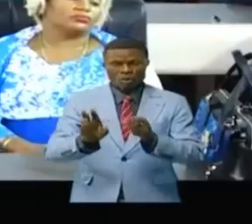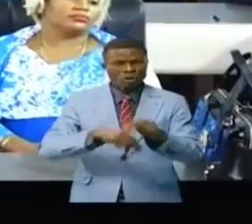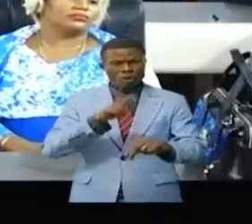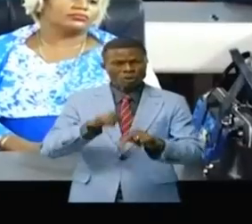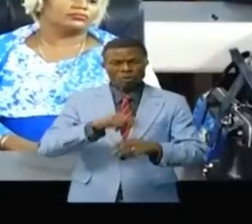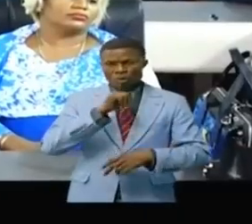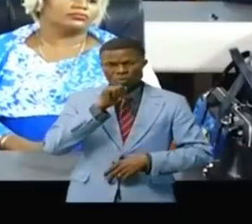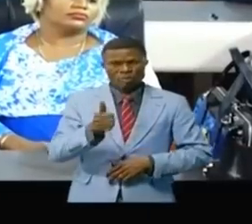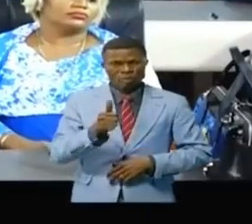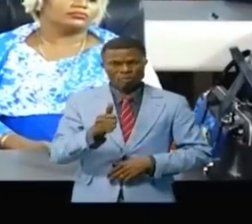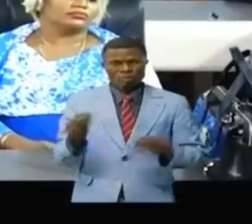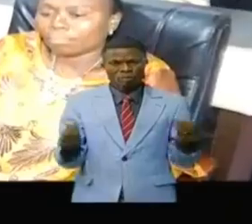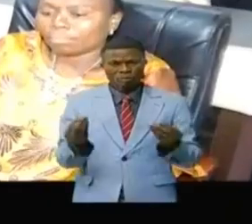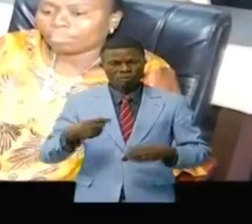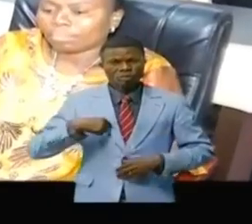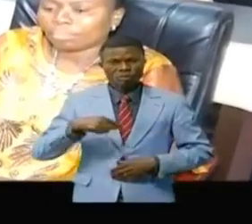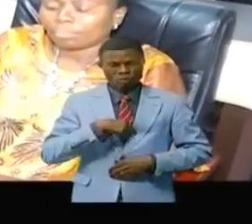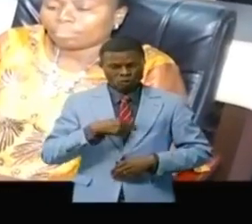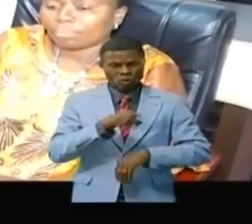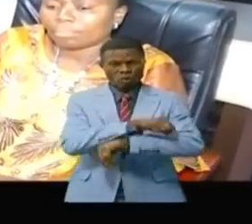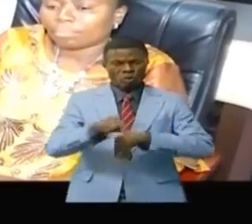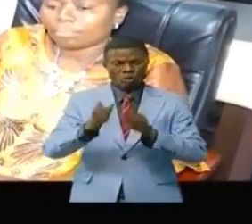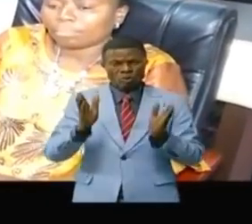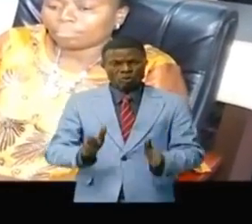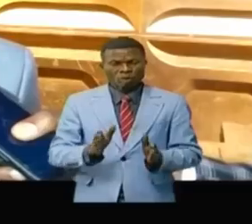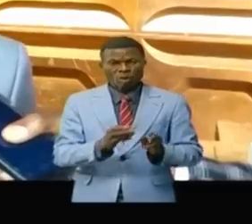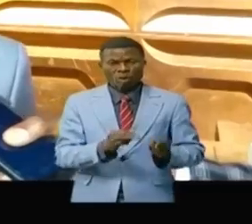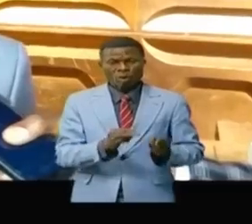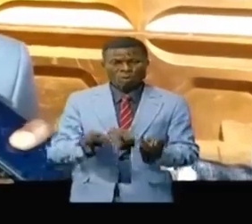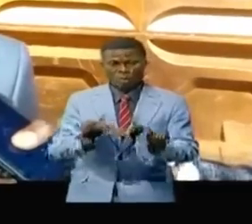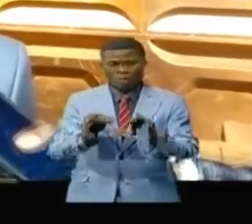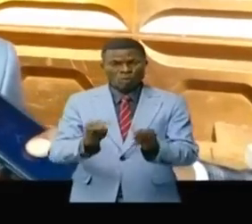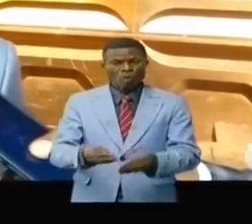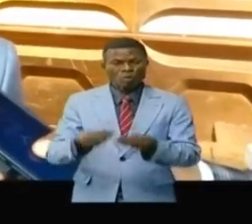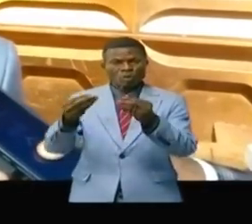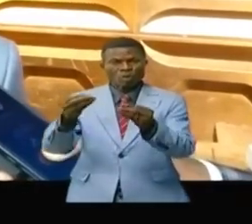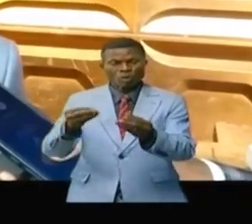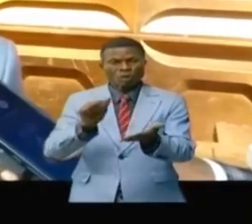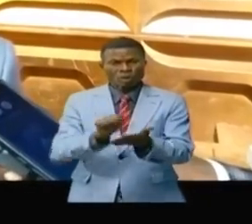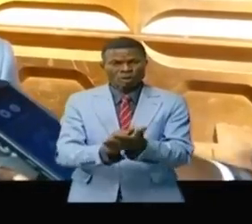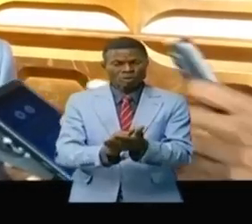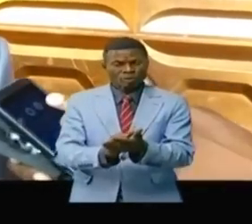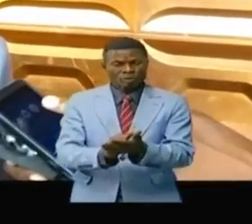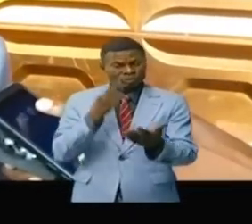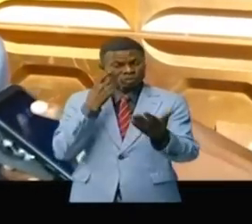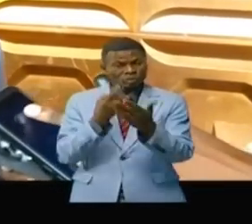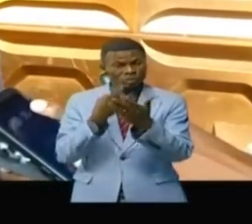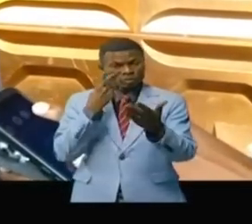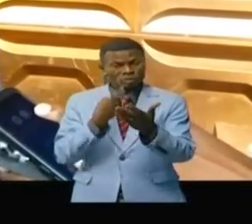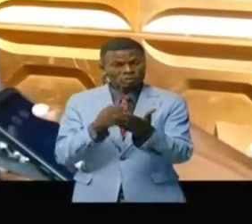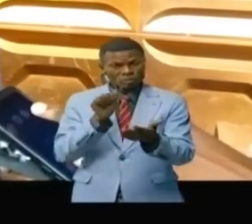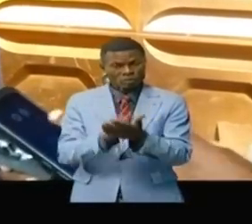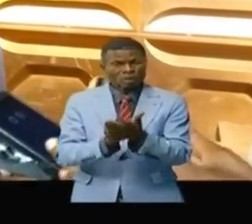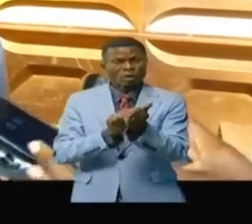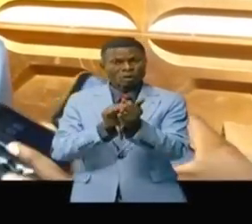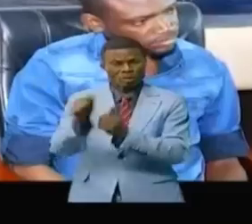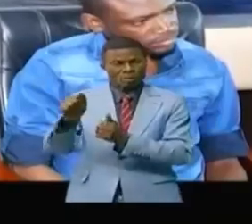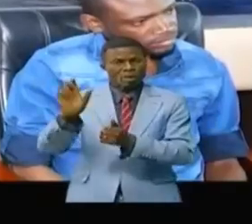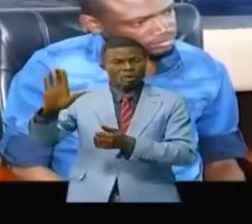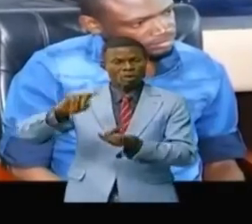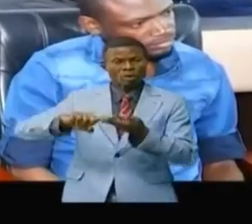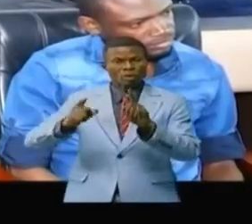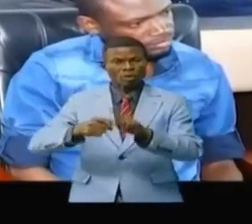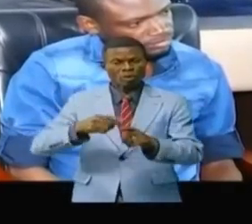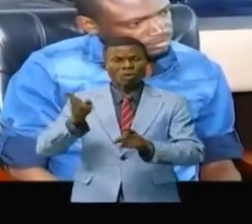le cas parce que nous sommes administratifs. La procédure est que ces observations devaient passer par son collègue de la